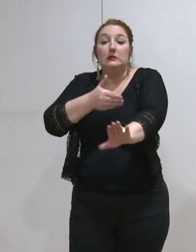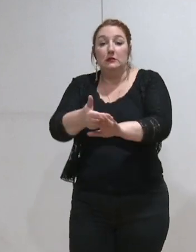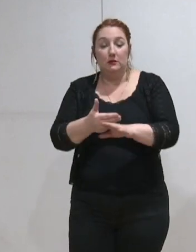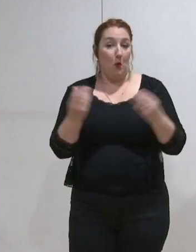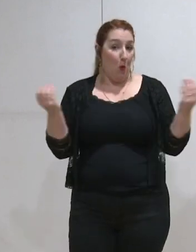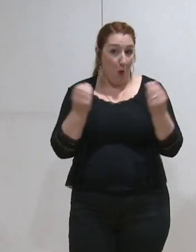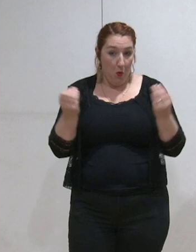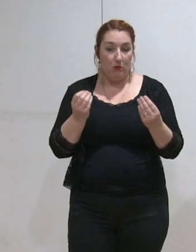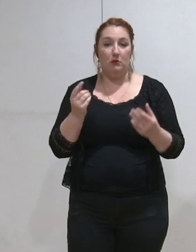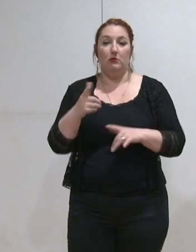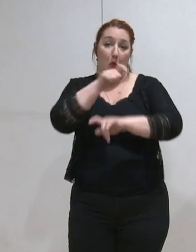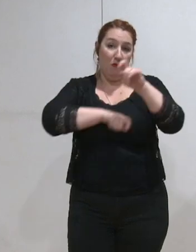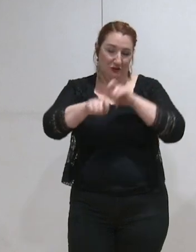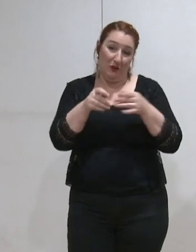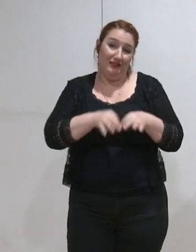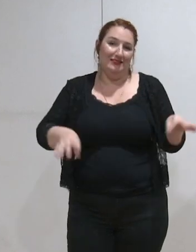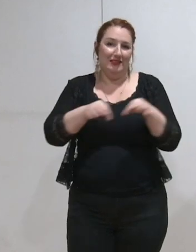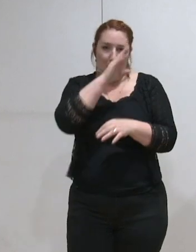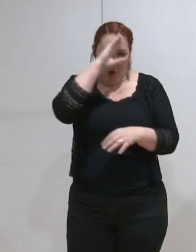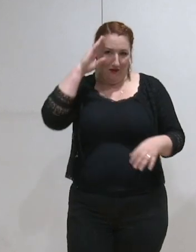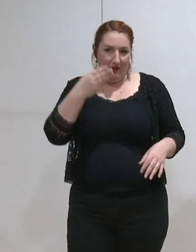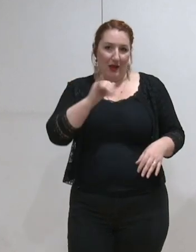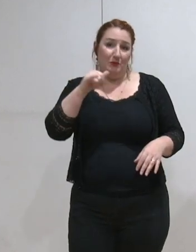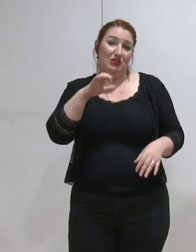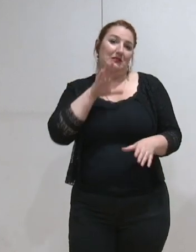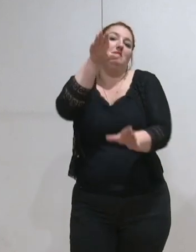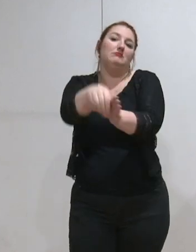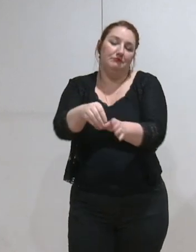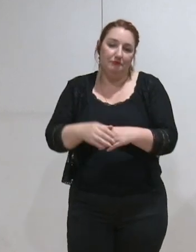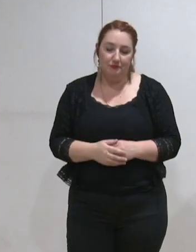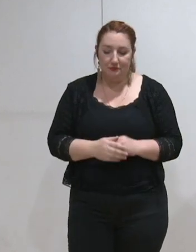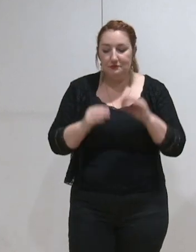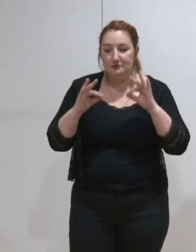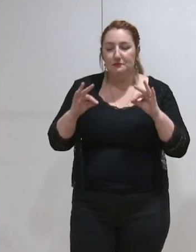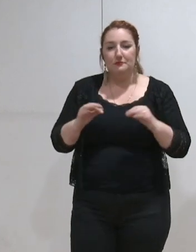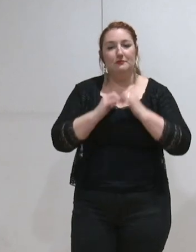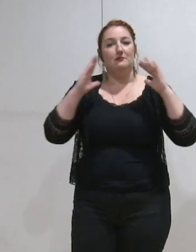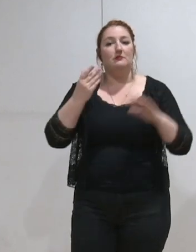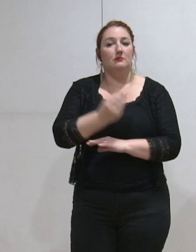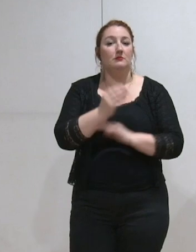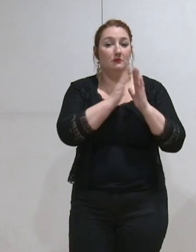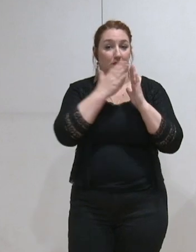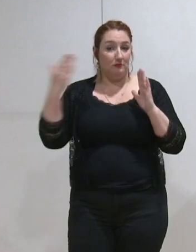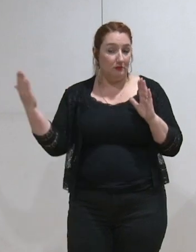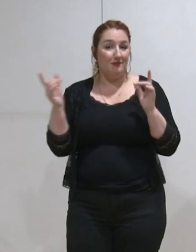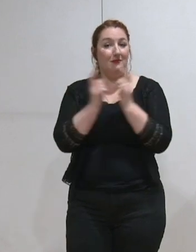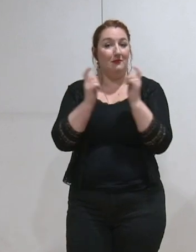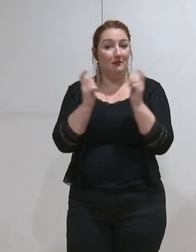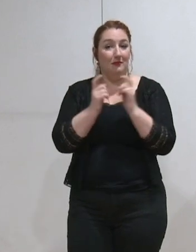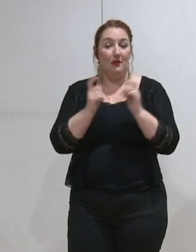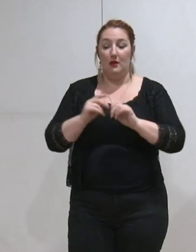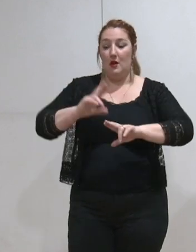la salle polyvalente de la MJC enfin concernant la Maison de l'Enfance et la bibliothèque l'électricité a été